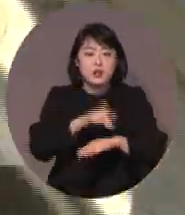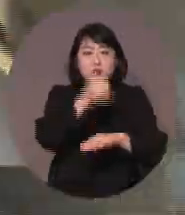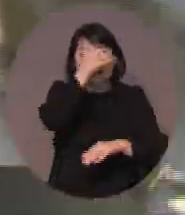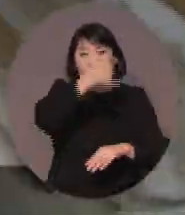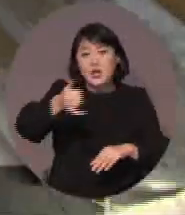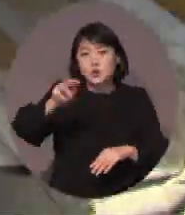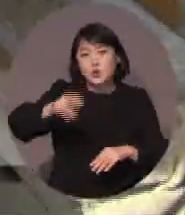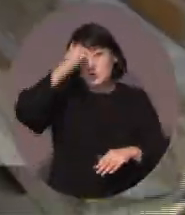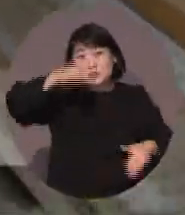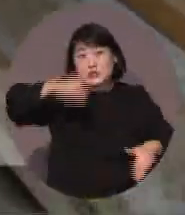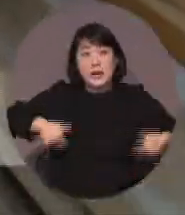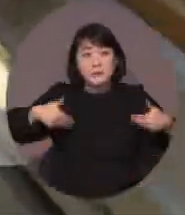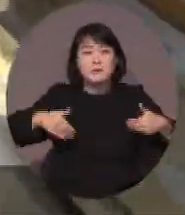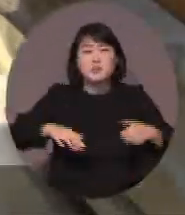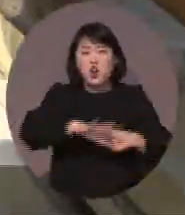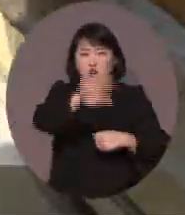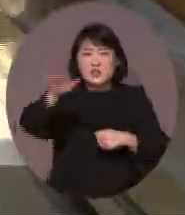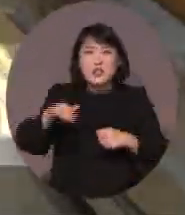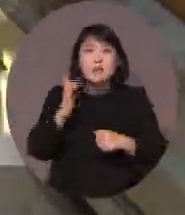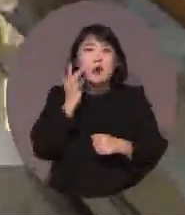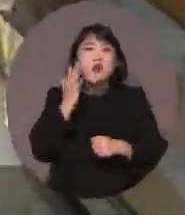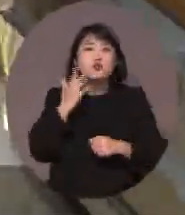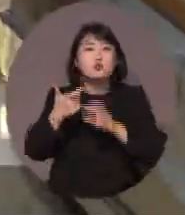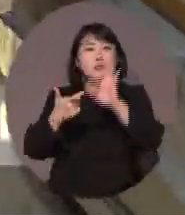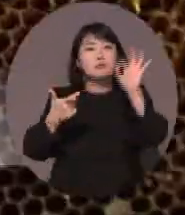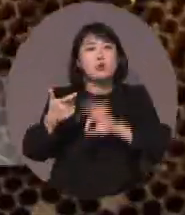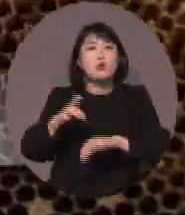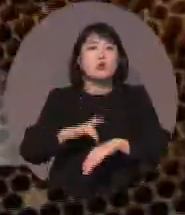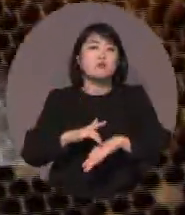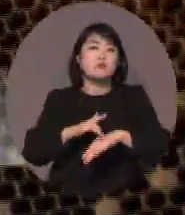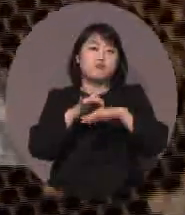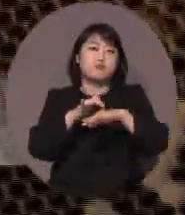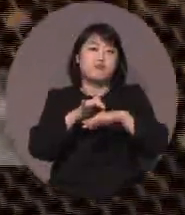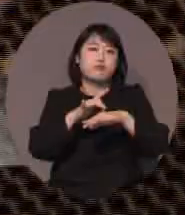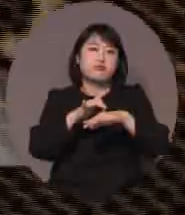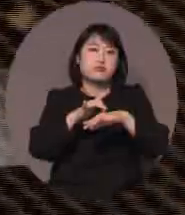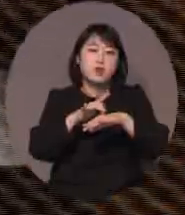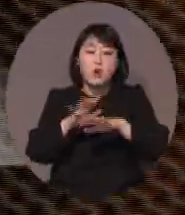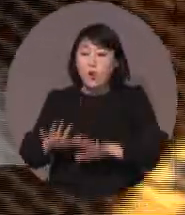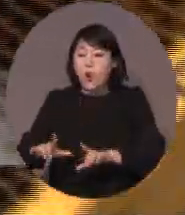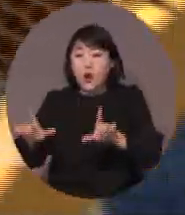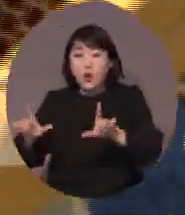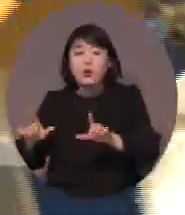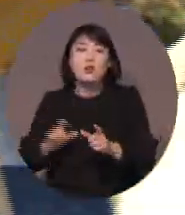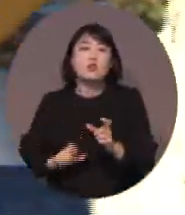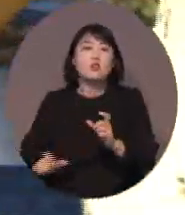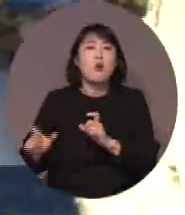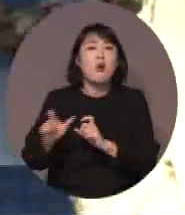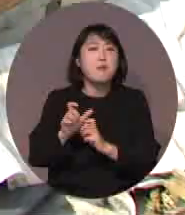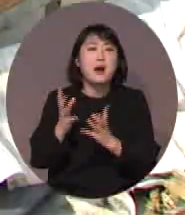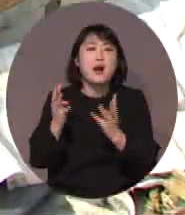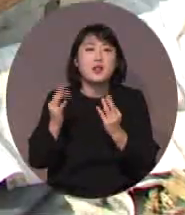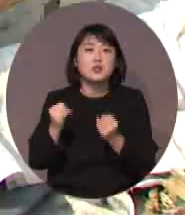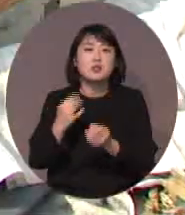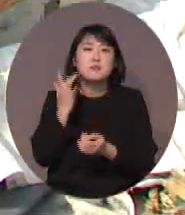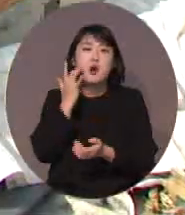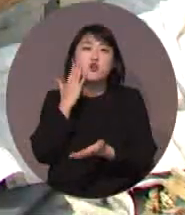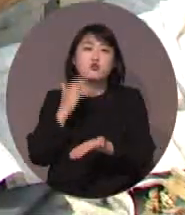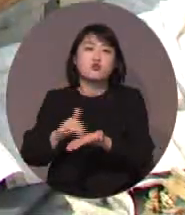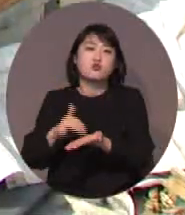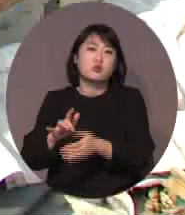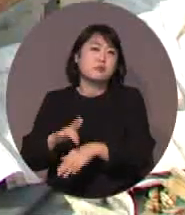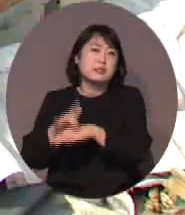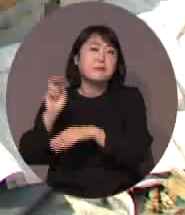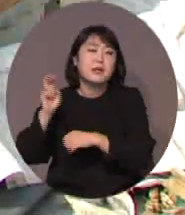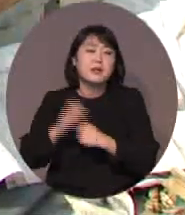충남지역에서도 전체 꿀벌의 60% 가량이 실종됐는데 올해는 피해가 더 늘 것으로 예상됩니다 정부는